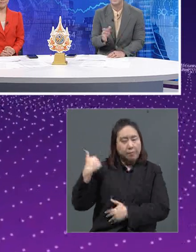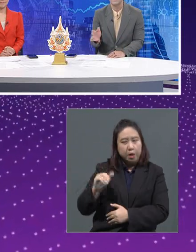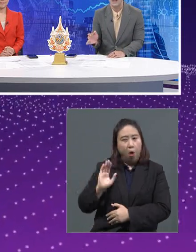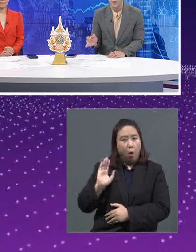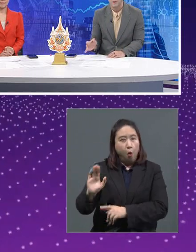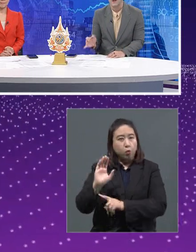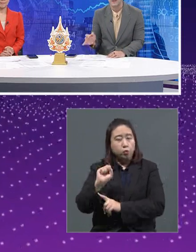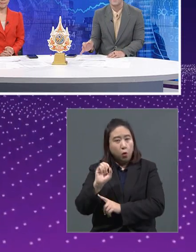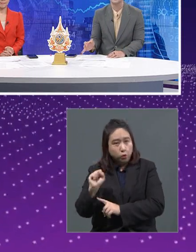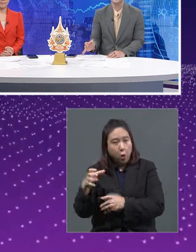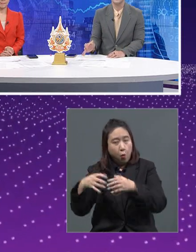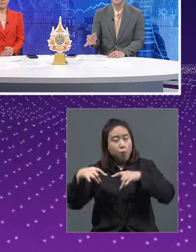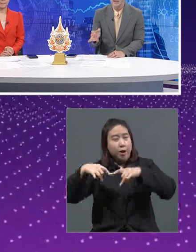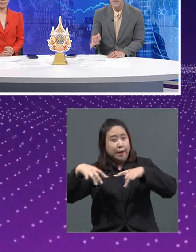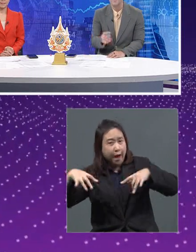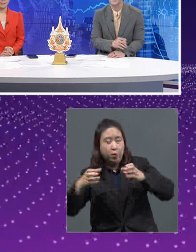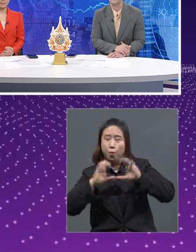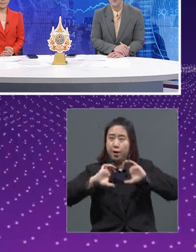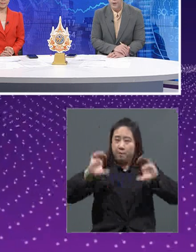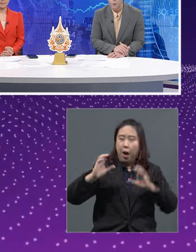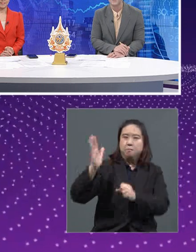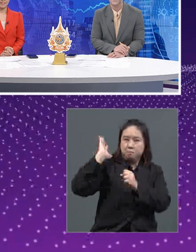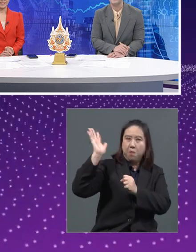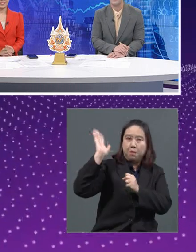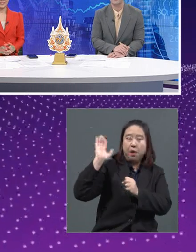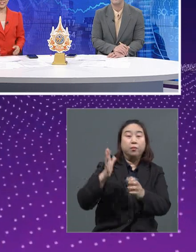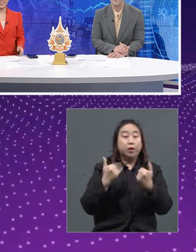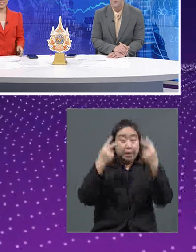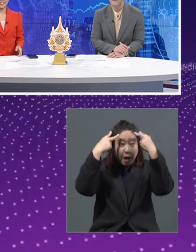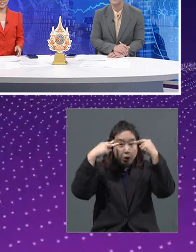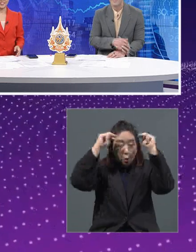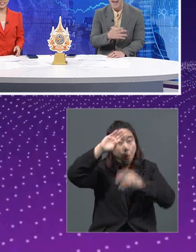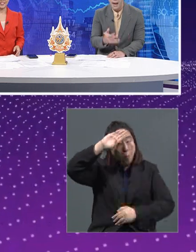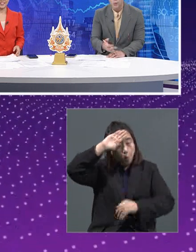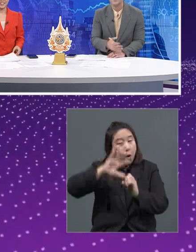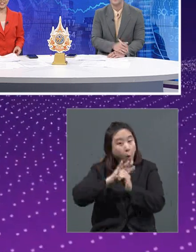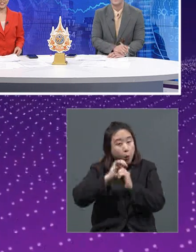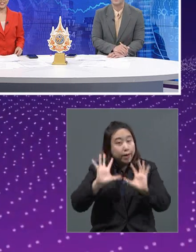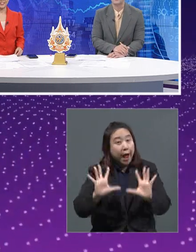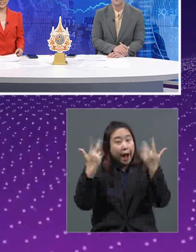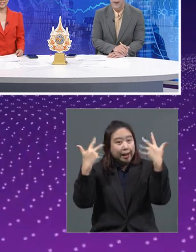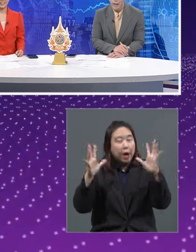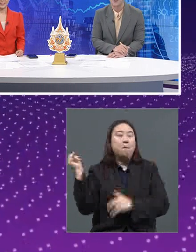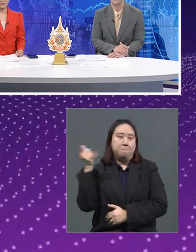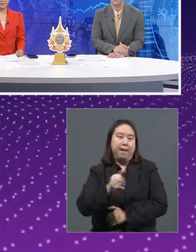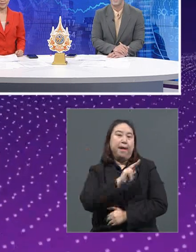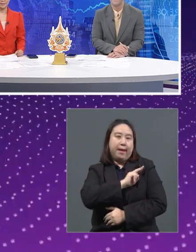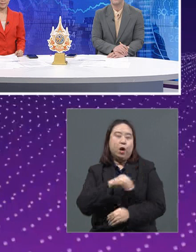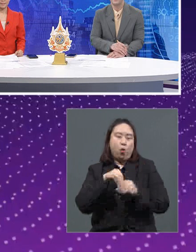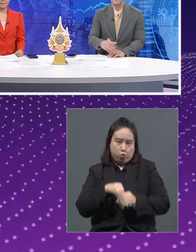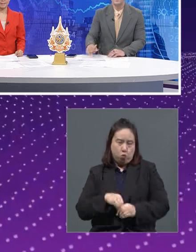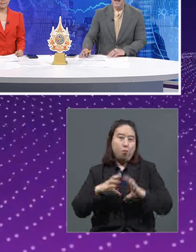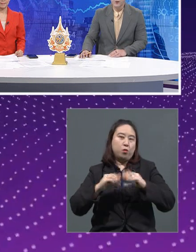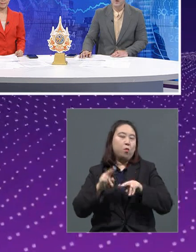ฝ่ายค้านแล้วก็ฝั่งส.สรัฐบาลซึ่งท่านนายกหายป่วยจากโควิด- 199แล้วก็มาร่วมแถลงด้วยตัวเองแล้วก็อยู่ฝั่งการประชุมด้วย